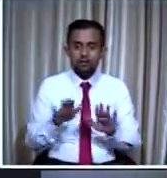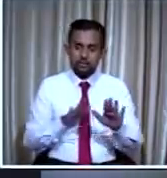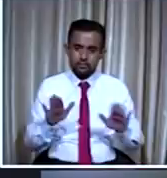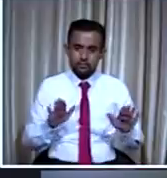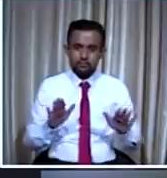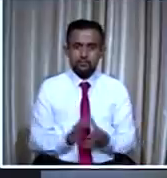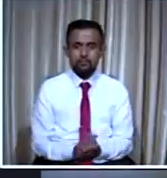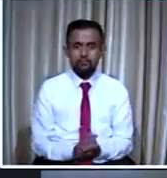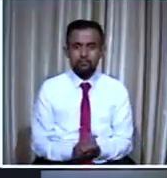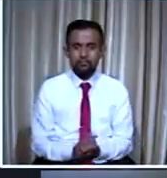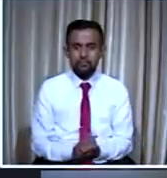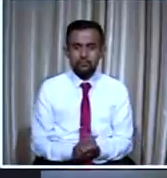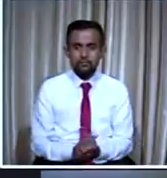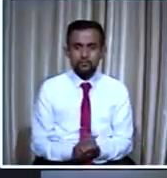පිළිබඳ.